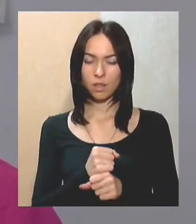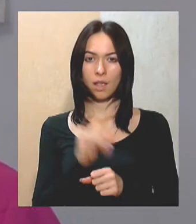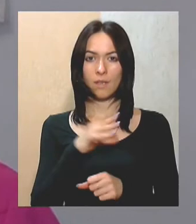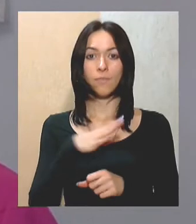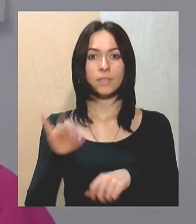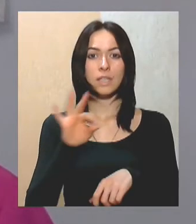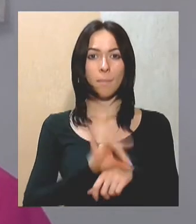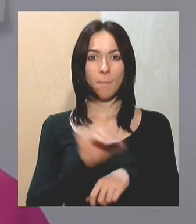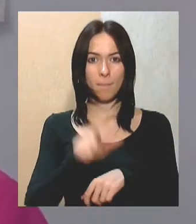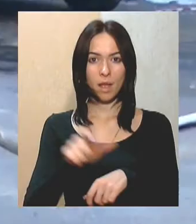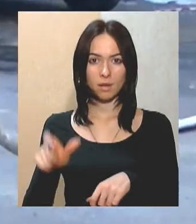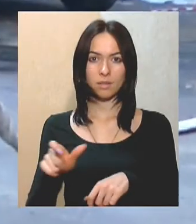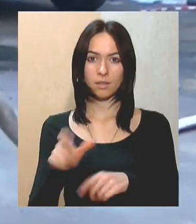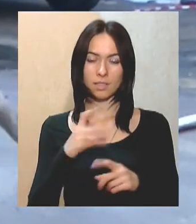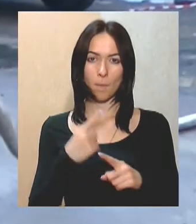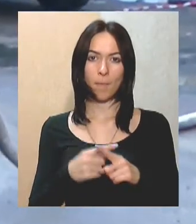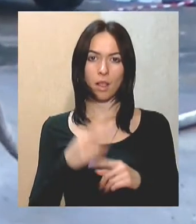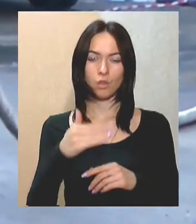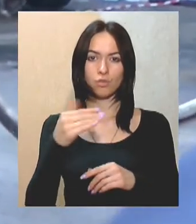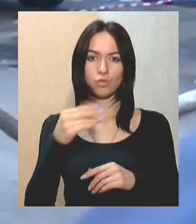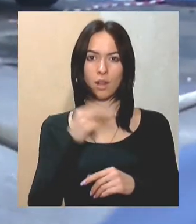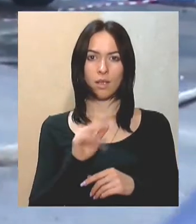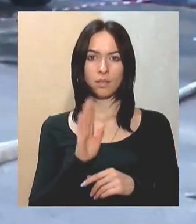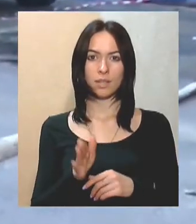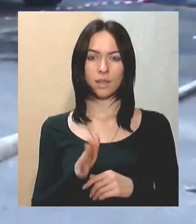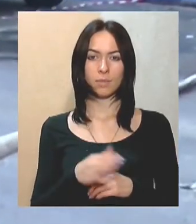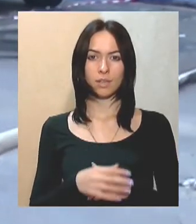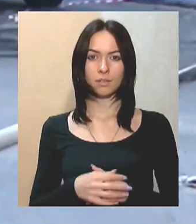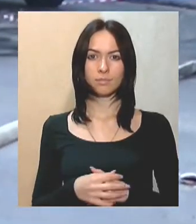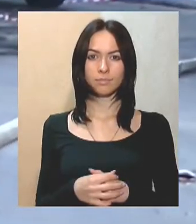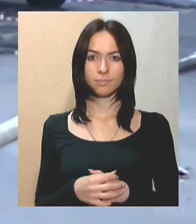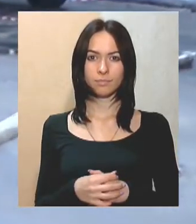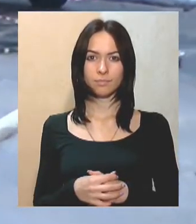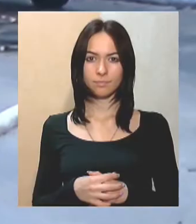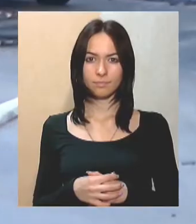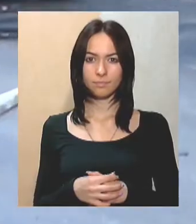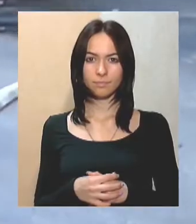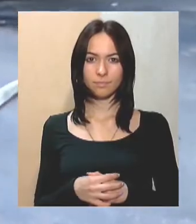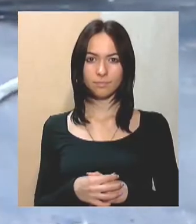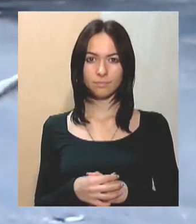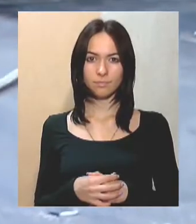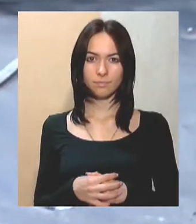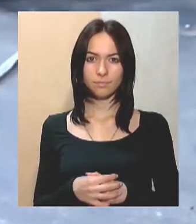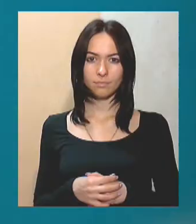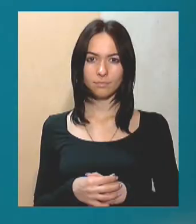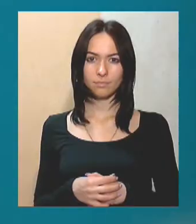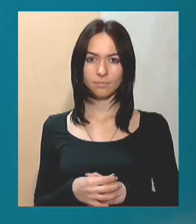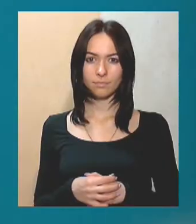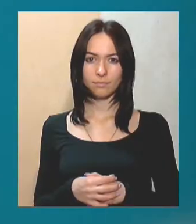хворих з положительною динамікою. Надія Клушкова, Валентин Блях, Юлія Мельничук, Олександр Хан. Новини на Суспільному, Одеса.